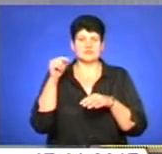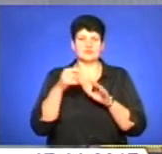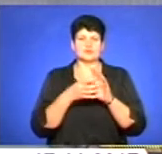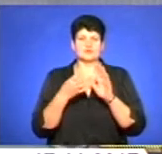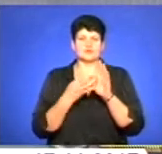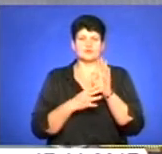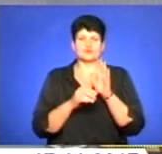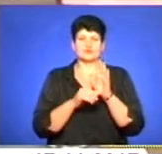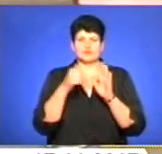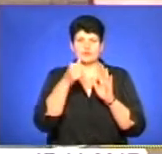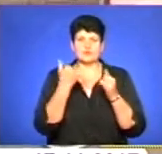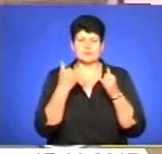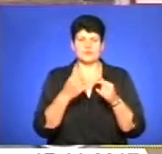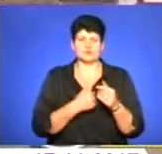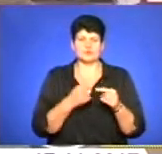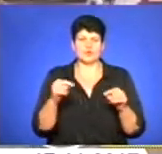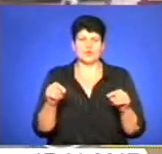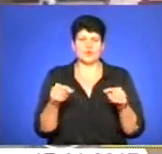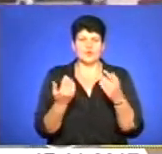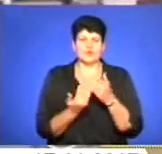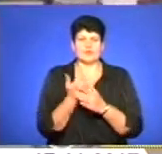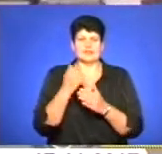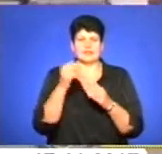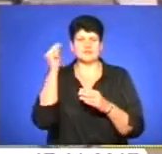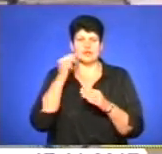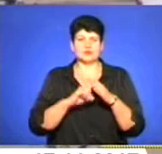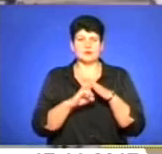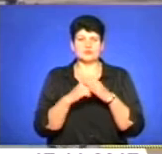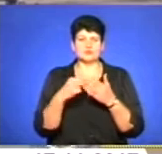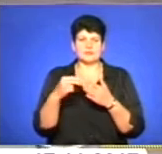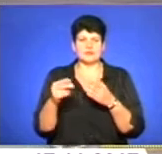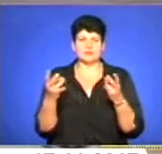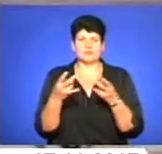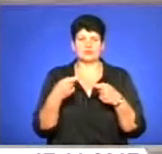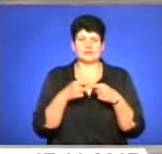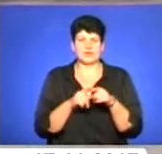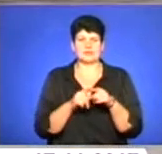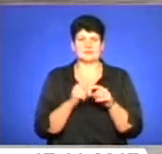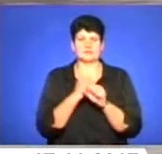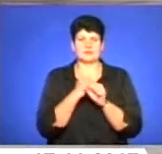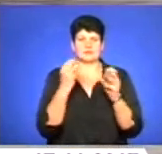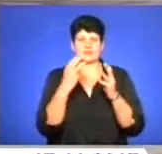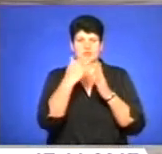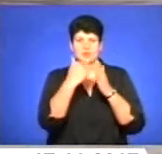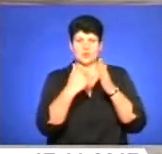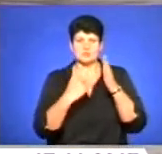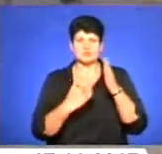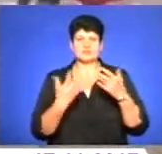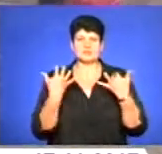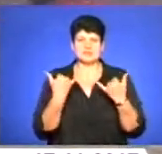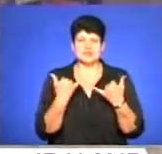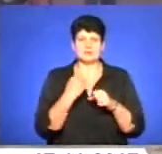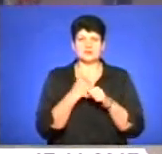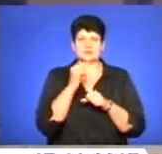році. Тепер намагаються оновити навчальну базу. Вже закупили необхідну техніку та склали пожежний розклад. Зараз у литовищі працюють